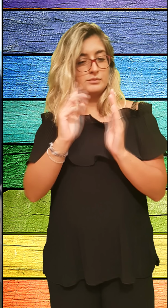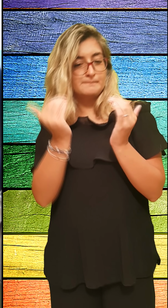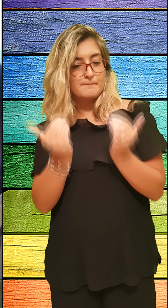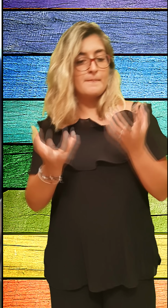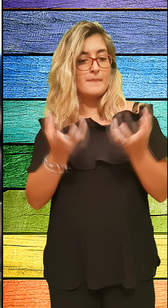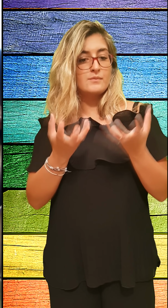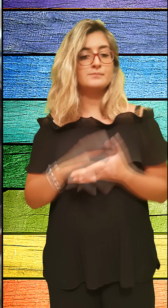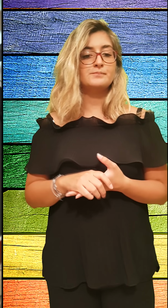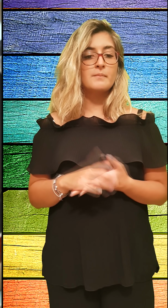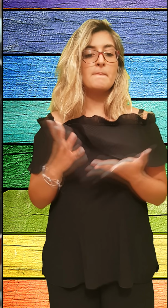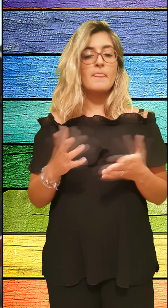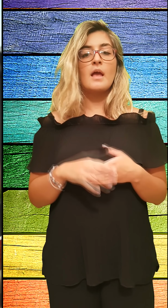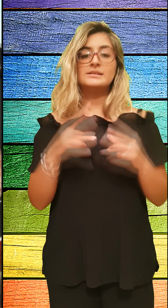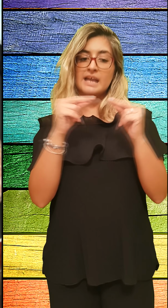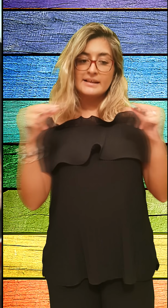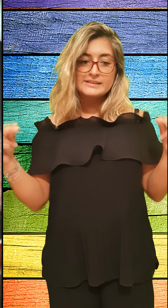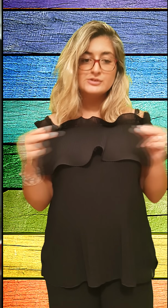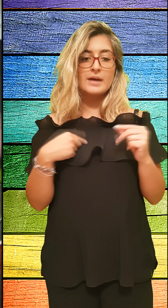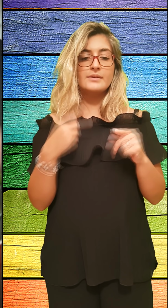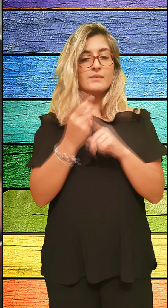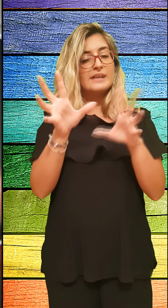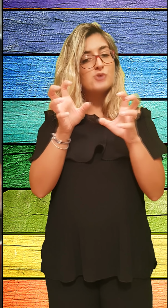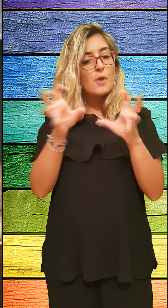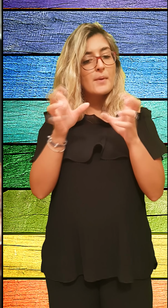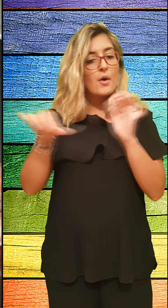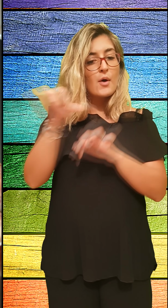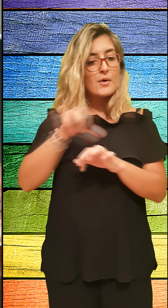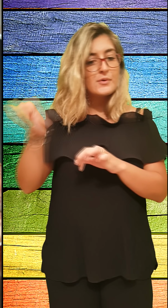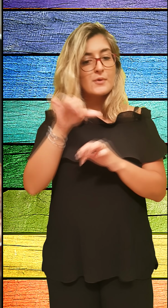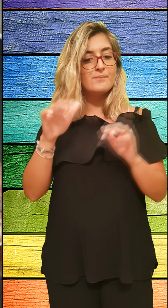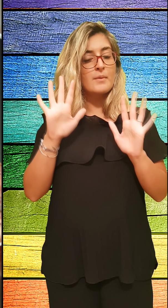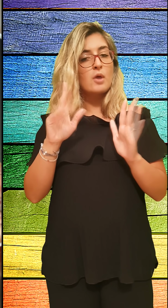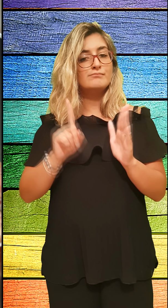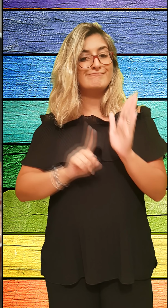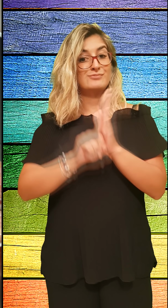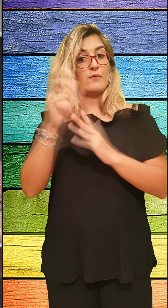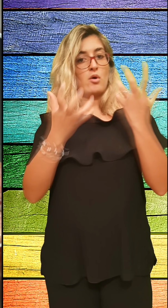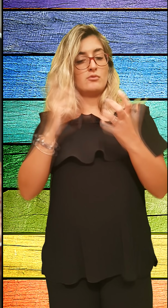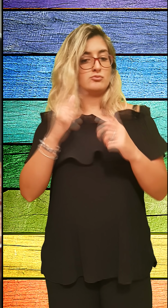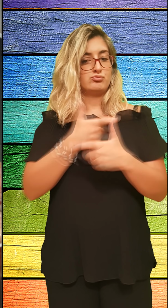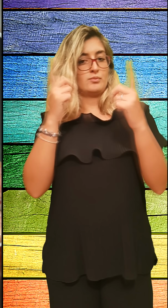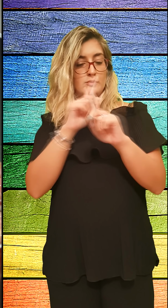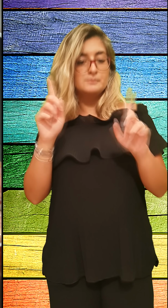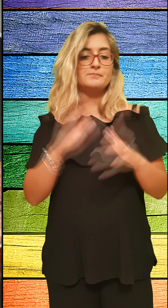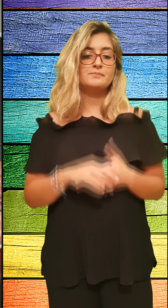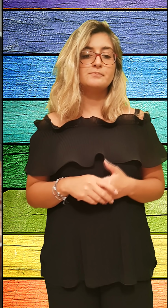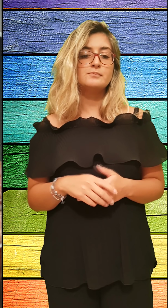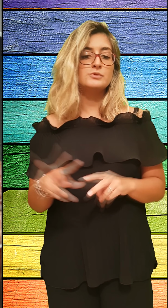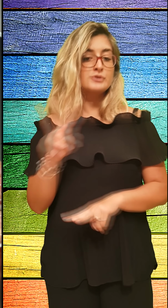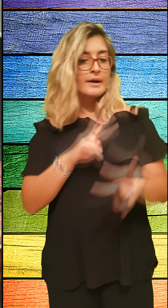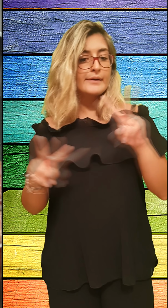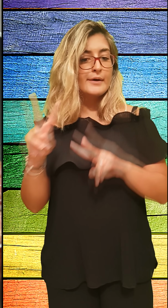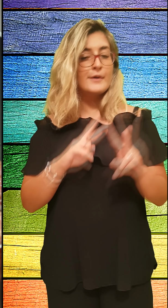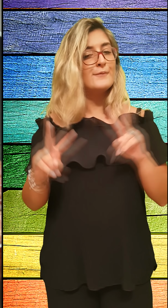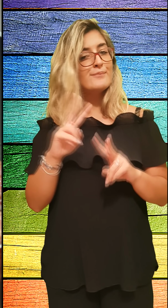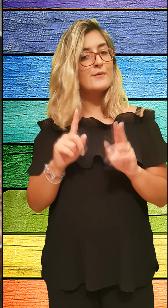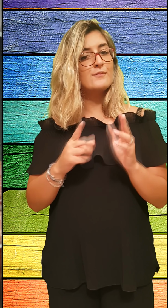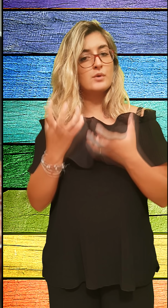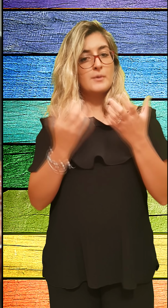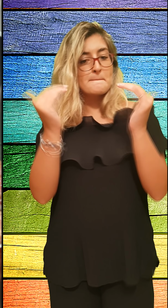anche l'olio della salsiccia, butterà fuori del grasso ora naturalmente. Stateci attenti a non far bruciare nulla,